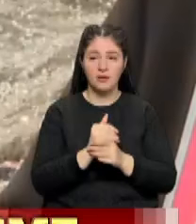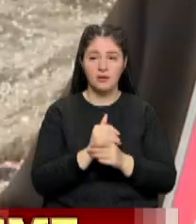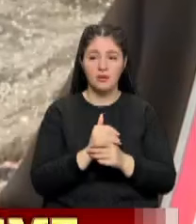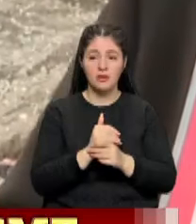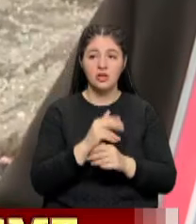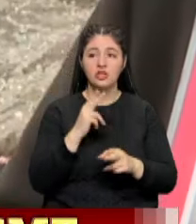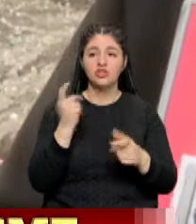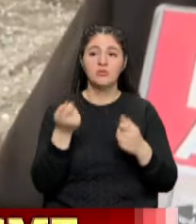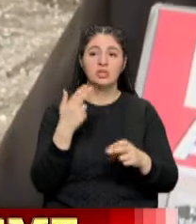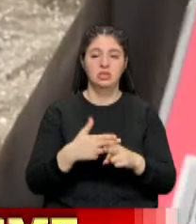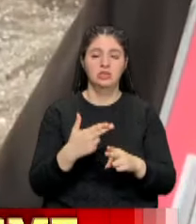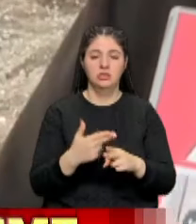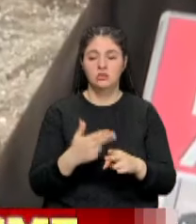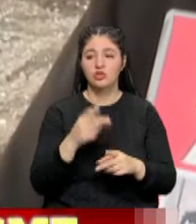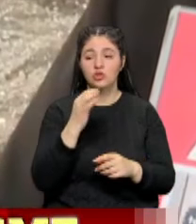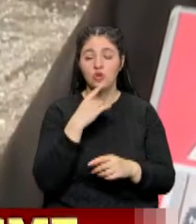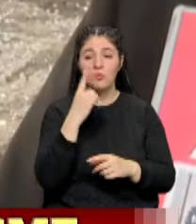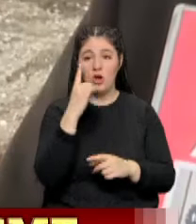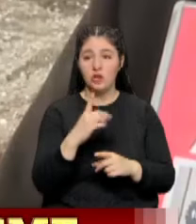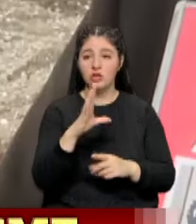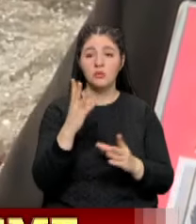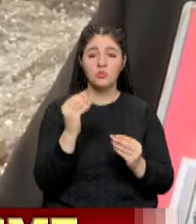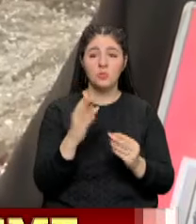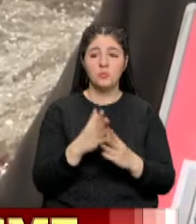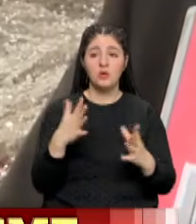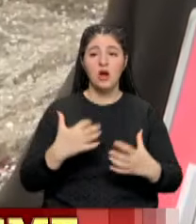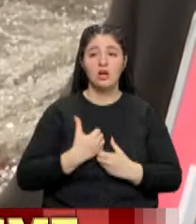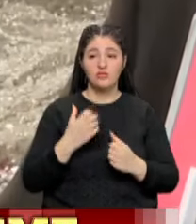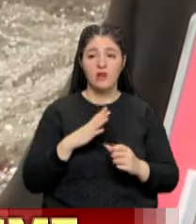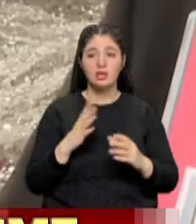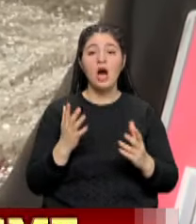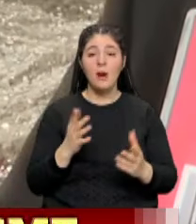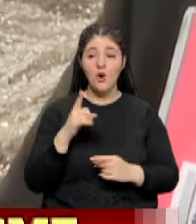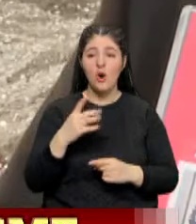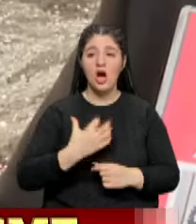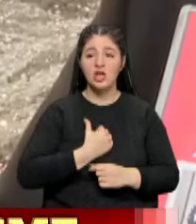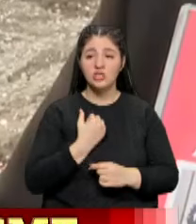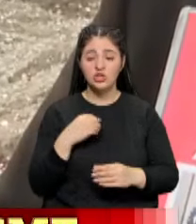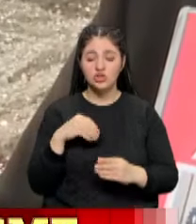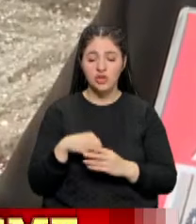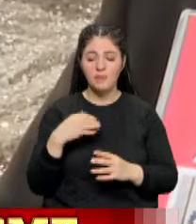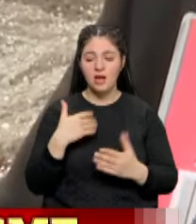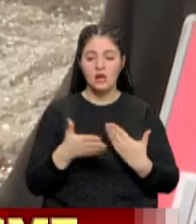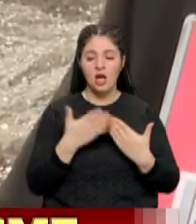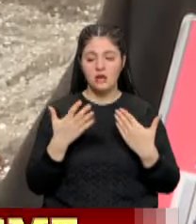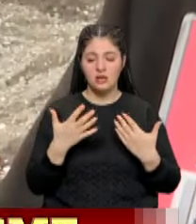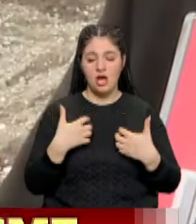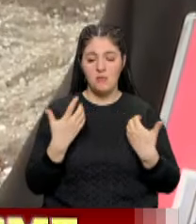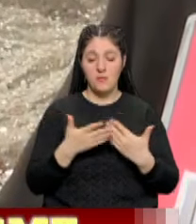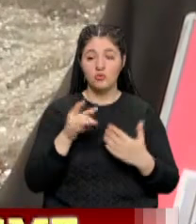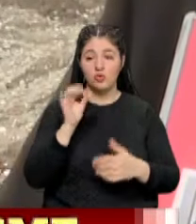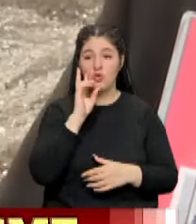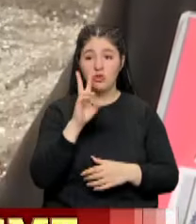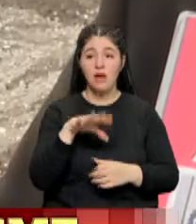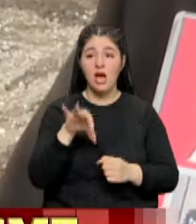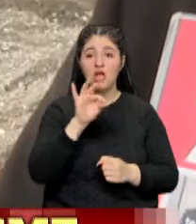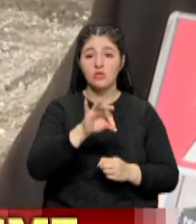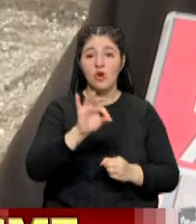çalışmalar hızlanmış. Şunu söyleyelim öncelikle, tabii ki çok büyük bir acı vardı ama o acının arasında ben Kahramanmaraş'ta şunu gördüm.